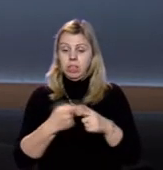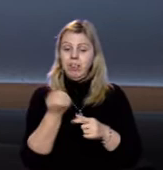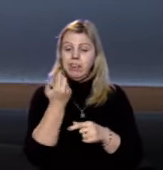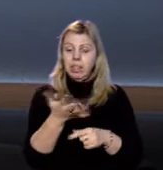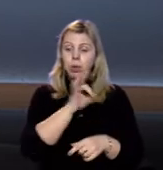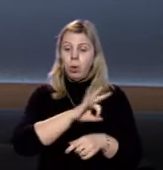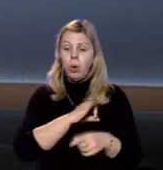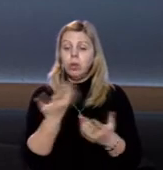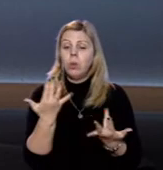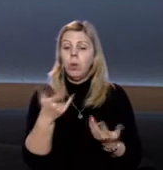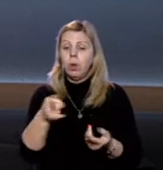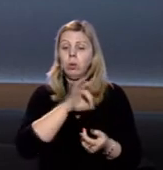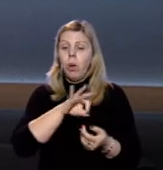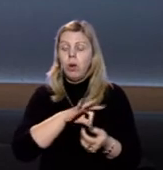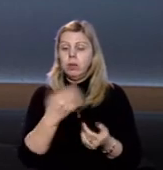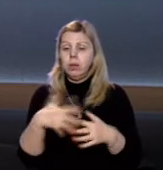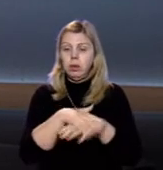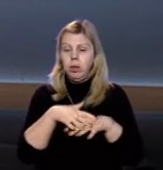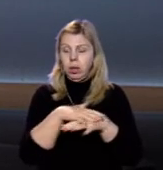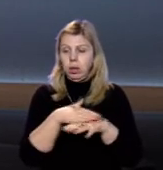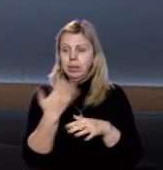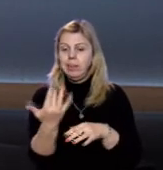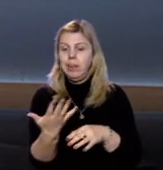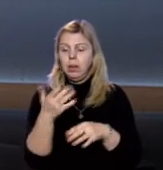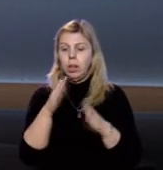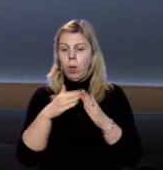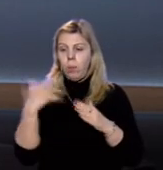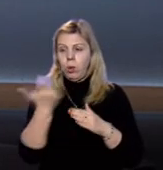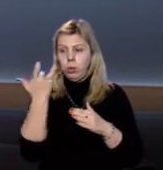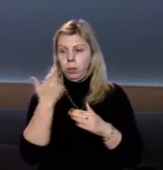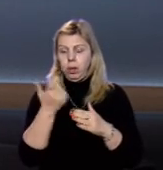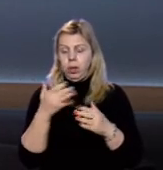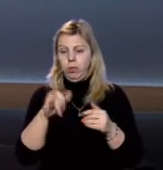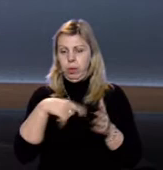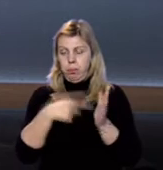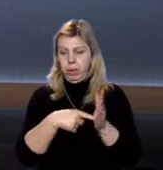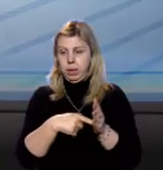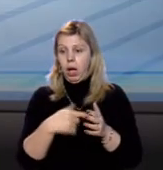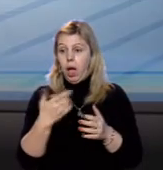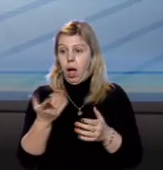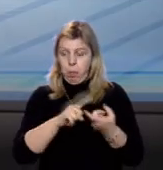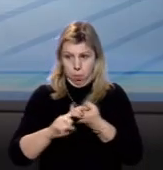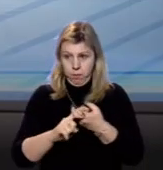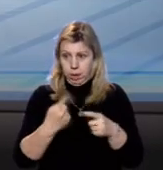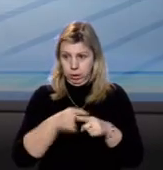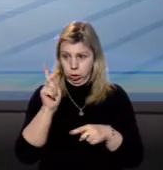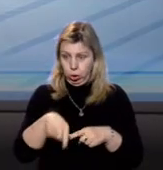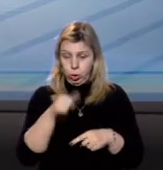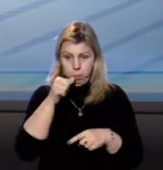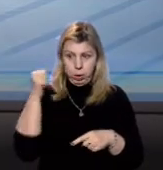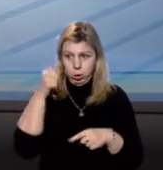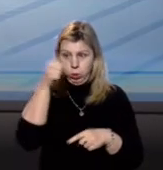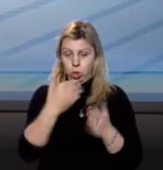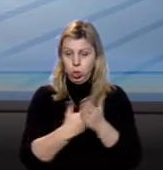кількості доходів, і від самої кількості населення, тобто кількості домогосподарств у відповідному районі місті. А це якось пов'язано також із